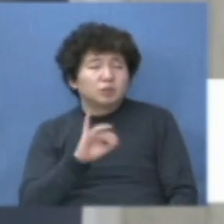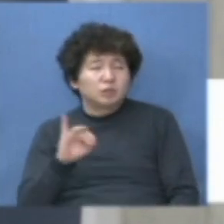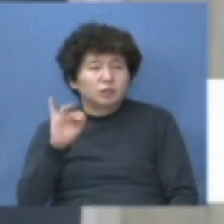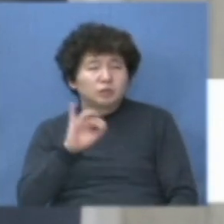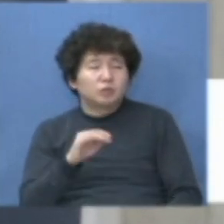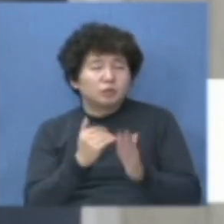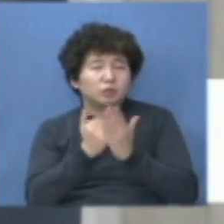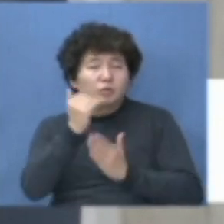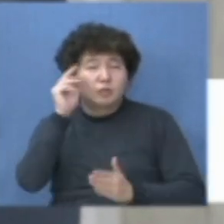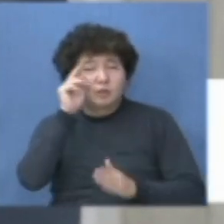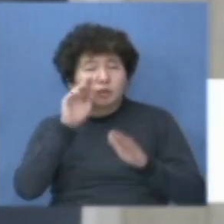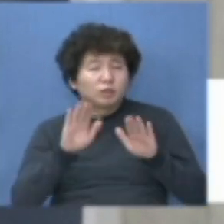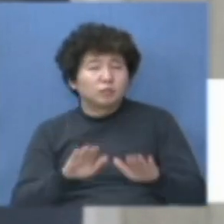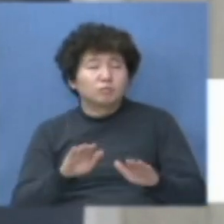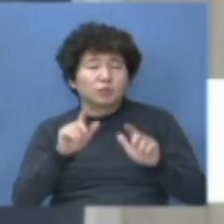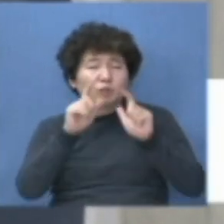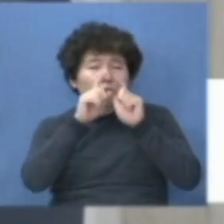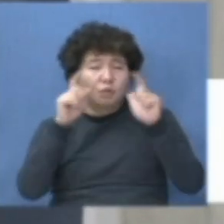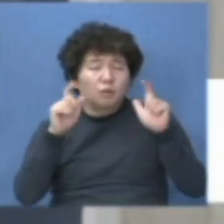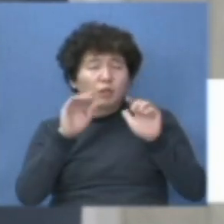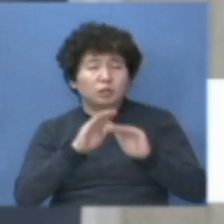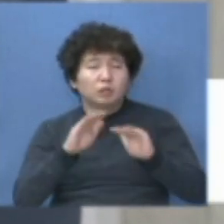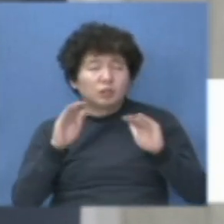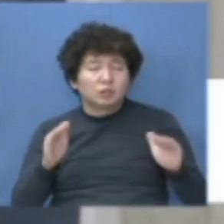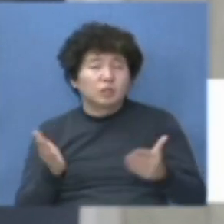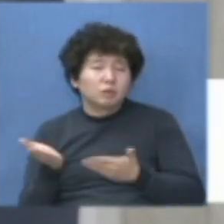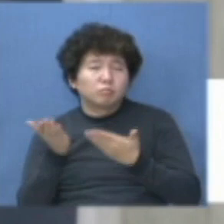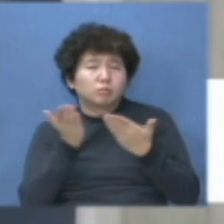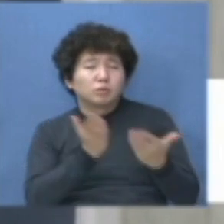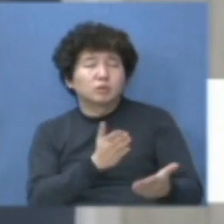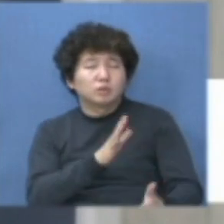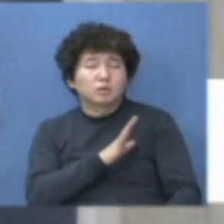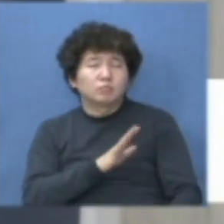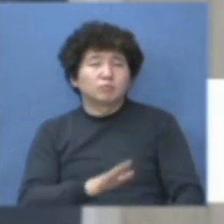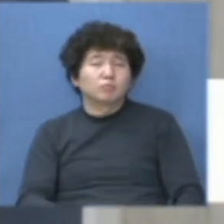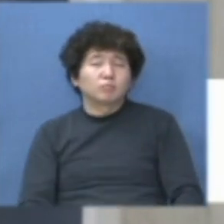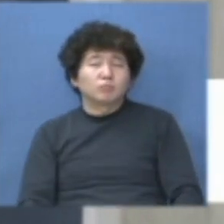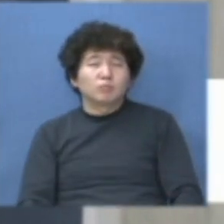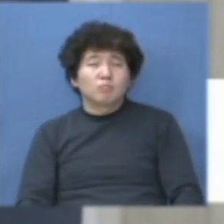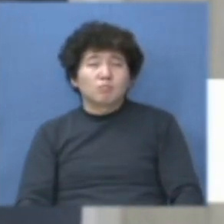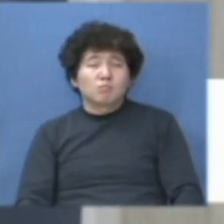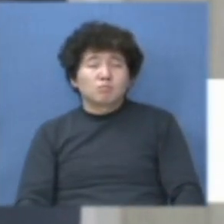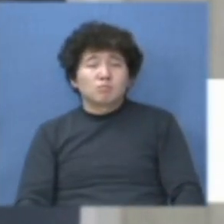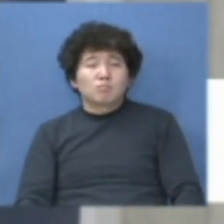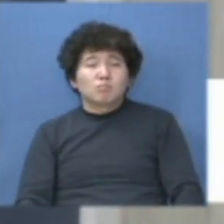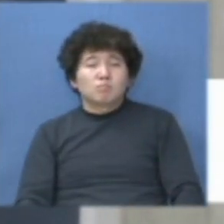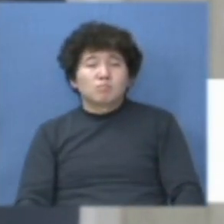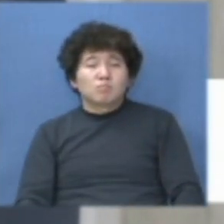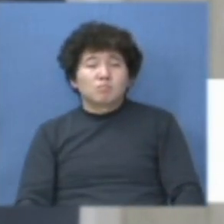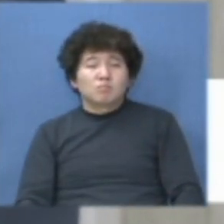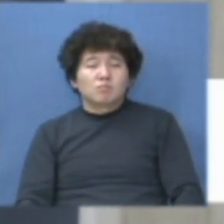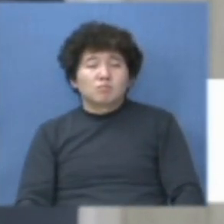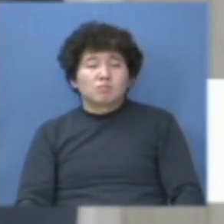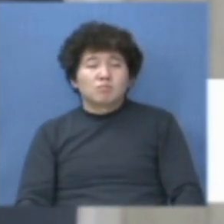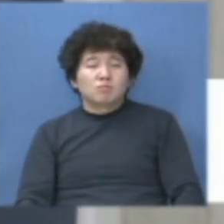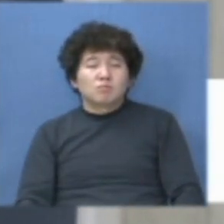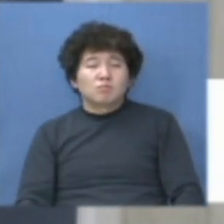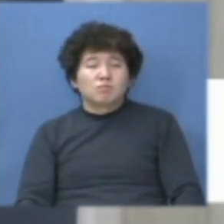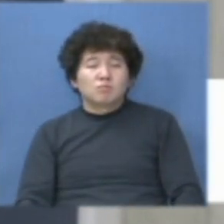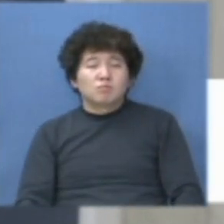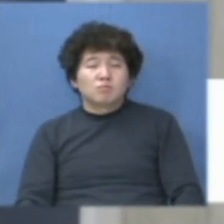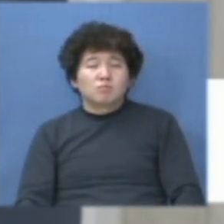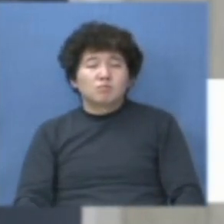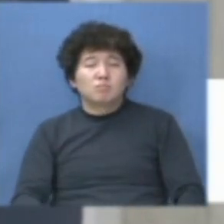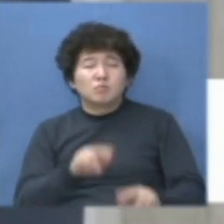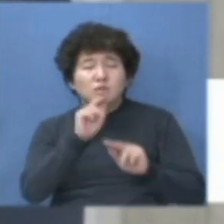жоғары оқу орындарының және мектептерінің оқушыларын, жоғары оқударының студенттерін шақырдық. Ол кісілерге осы